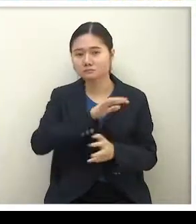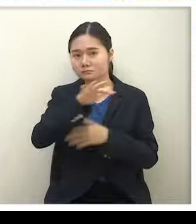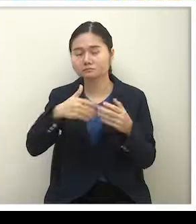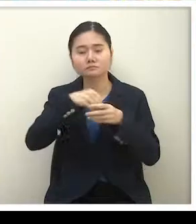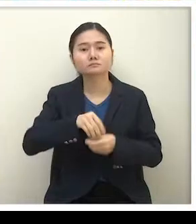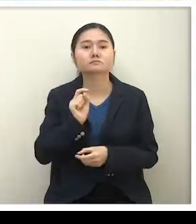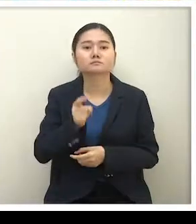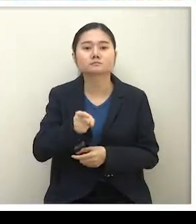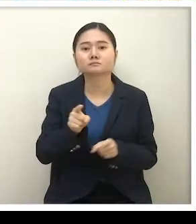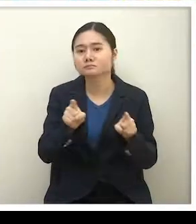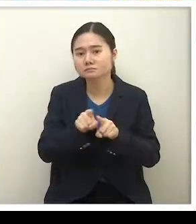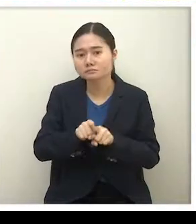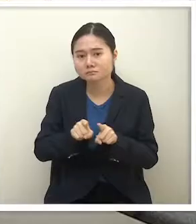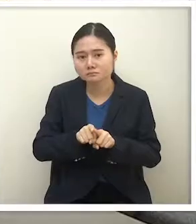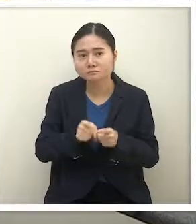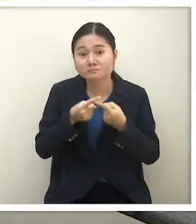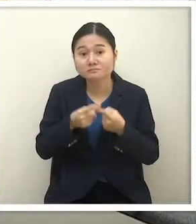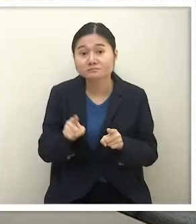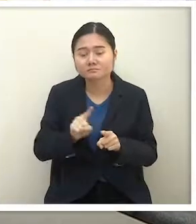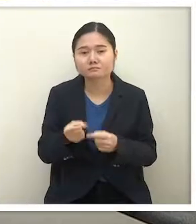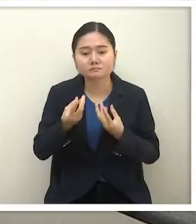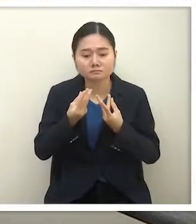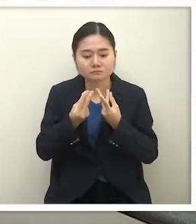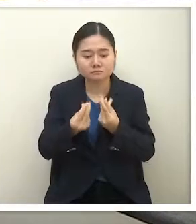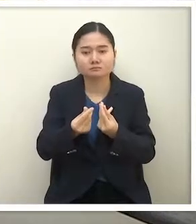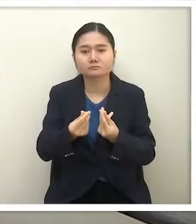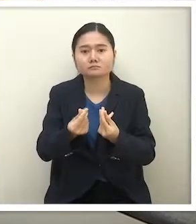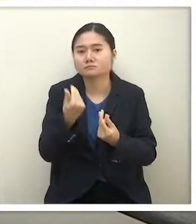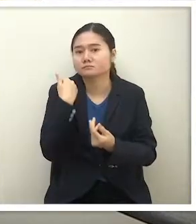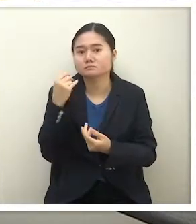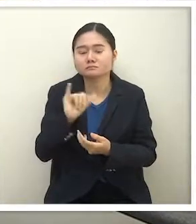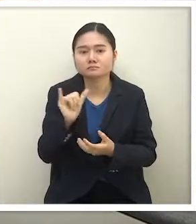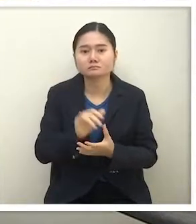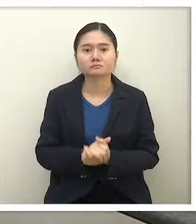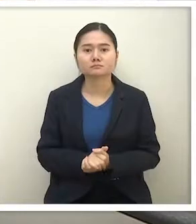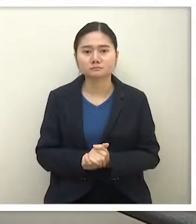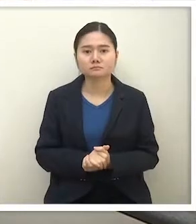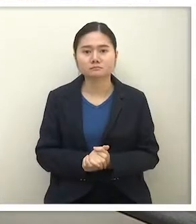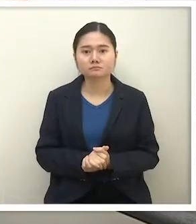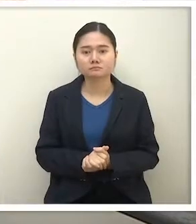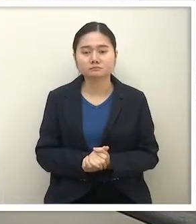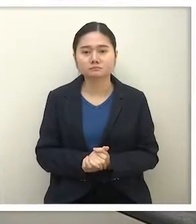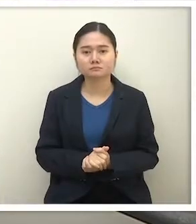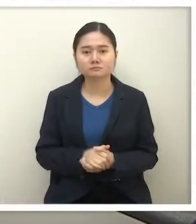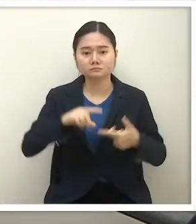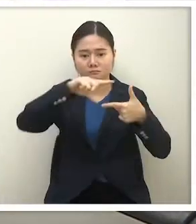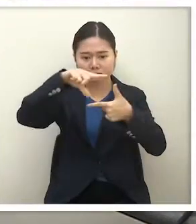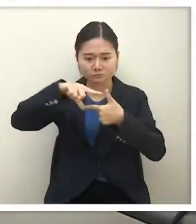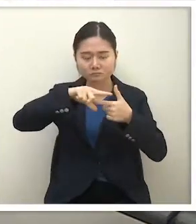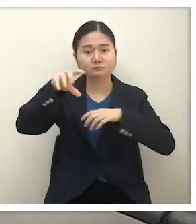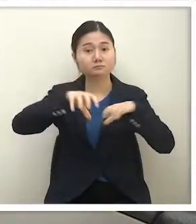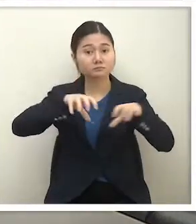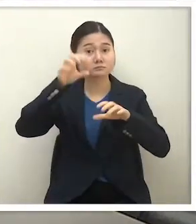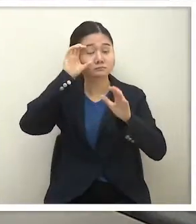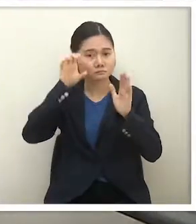งเดิมเป๊ะเลยเพียงแต่ว่าดีเทลยังไม่ลงใช่ไหมครับมุมมองการจัดภ